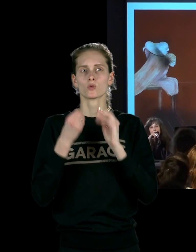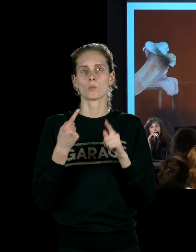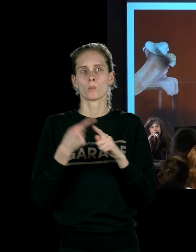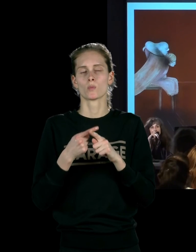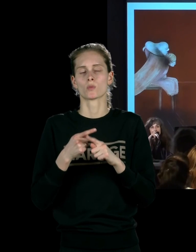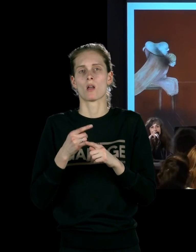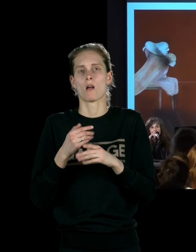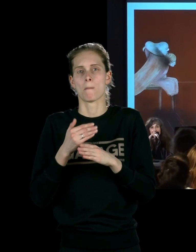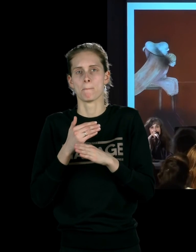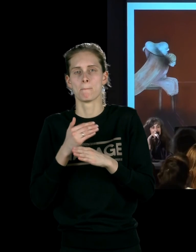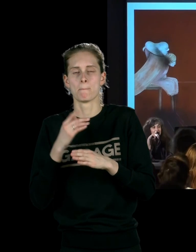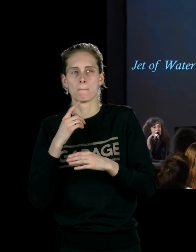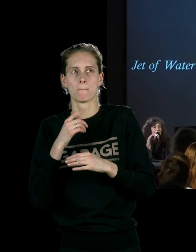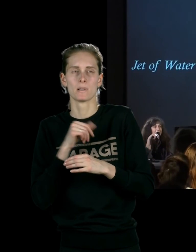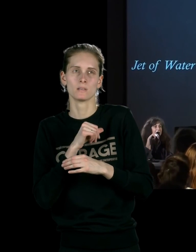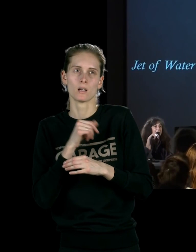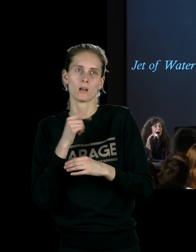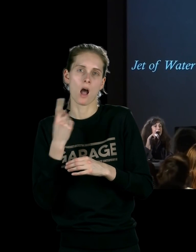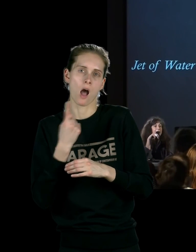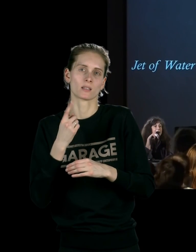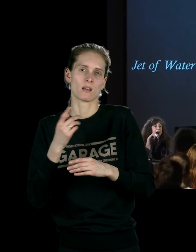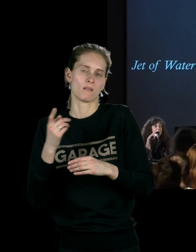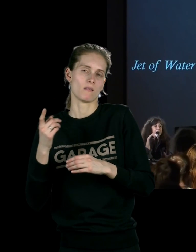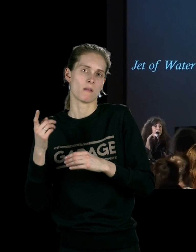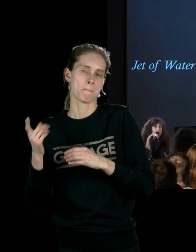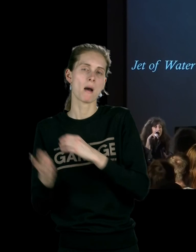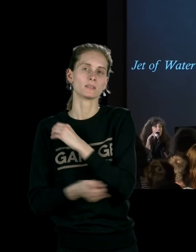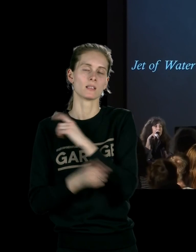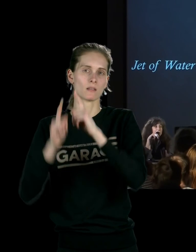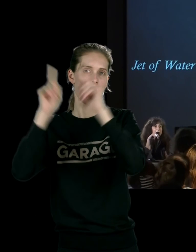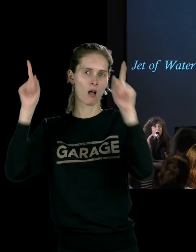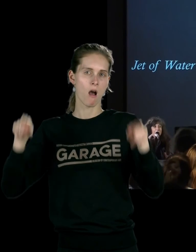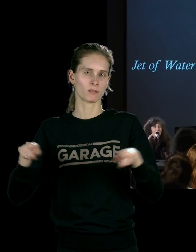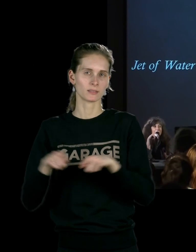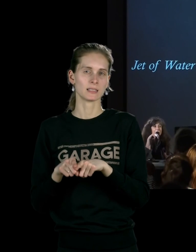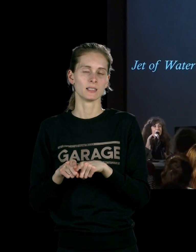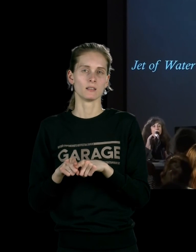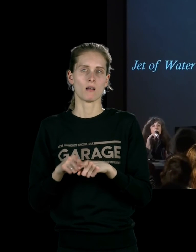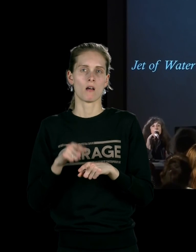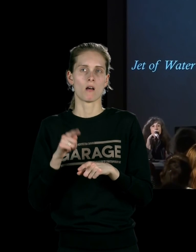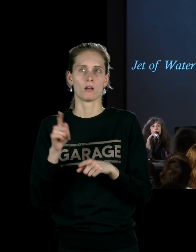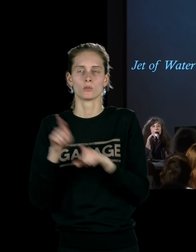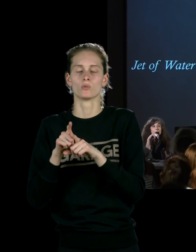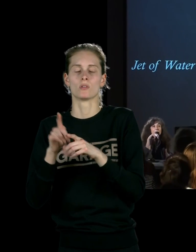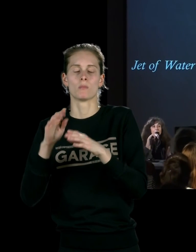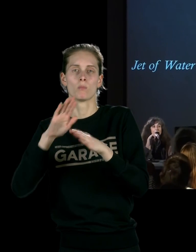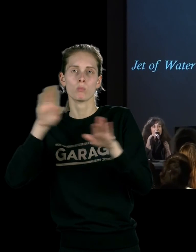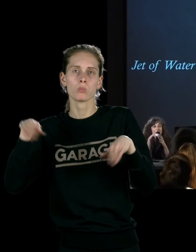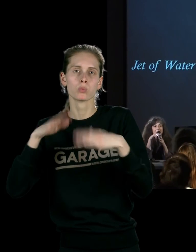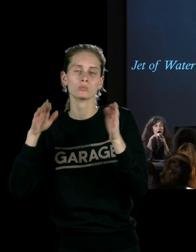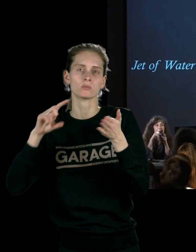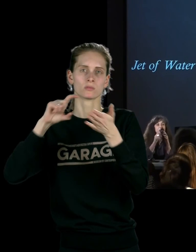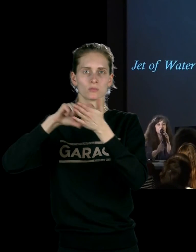той самого первого распятия, с которого начинается, и тоже вот эти поздние вещи с пустыми комнатами, с